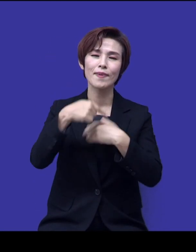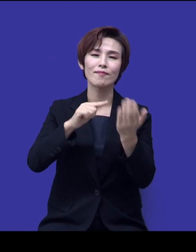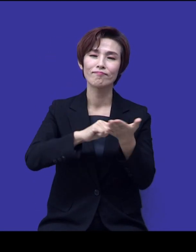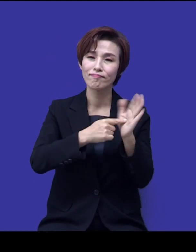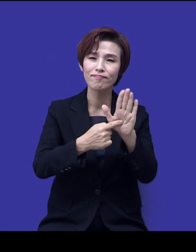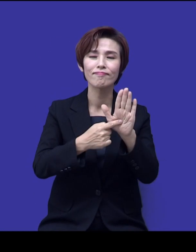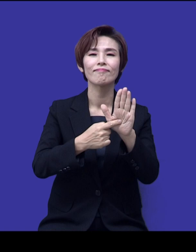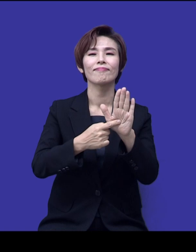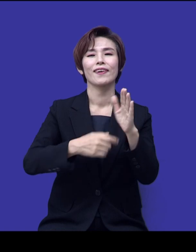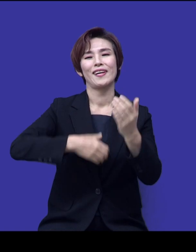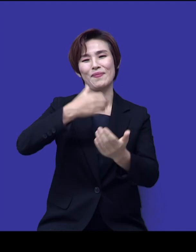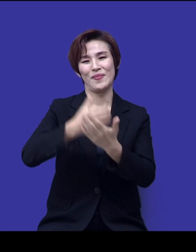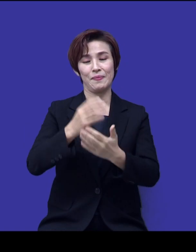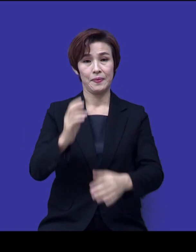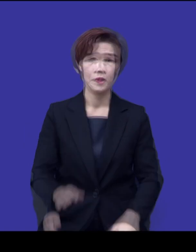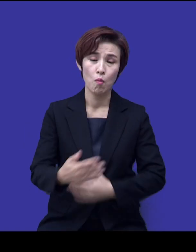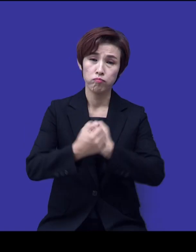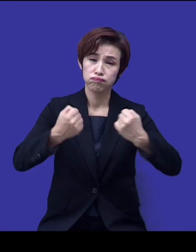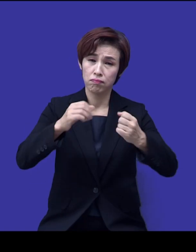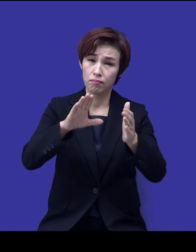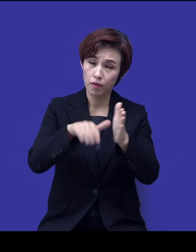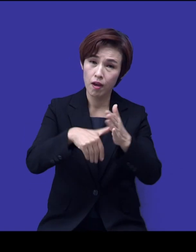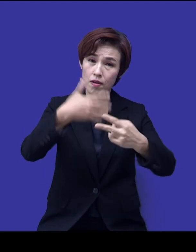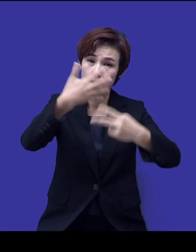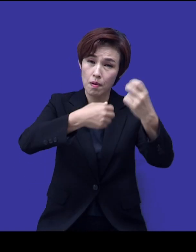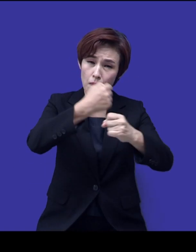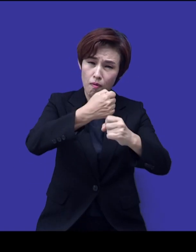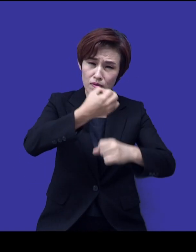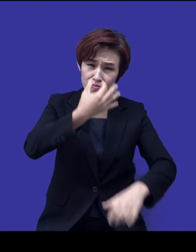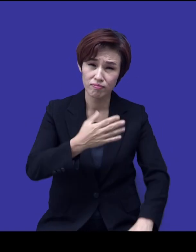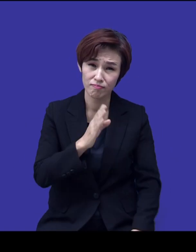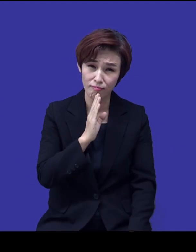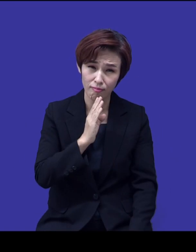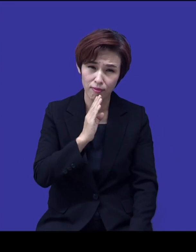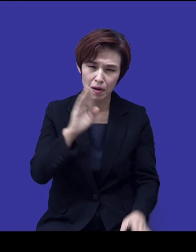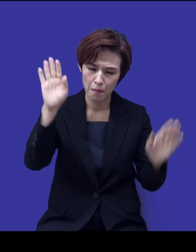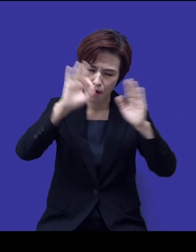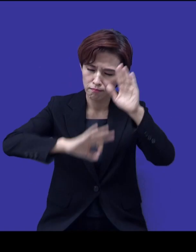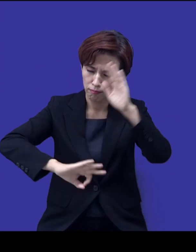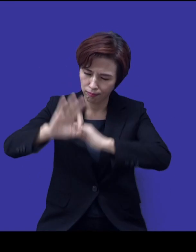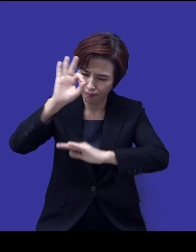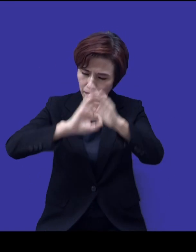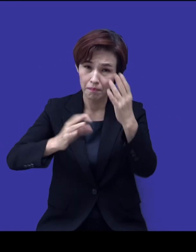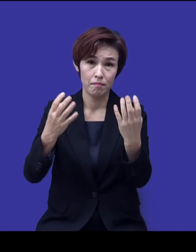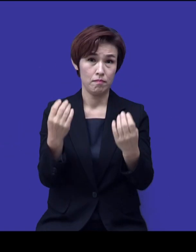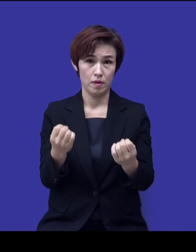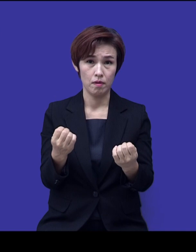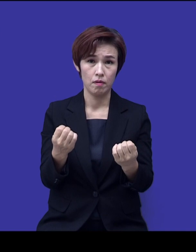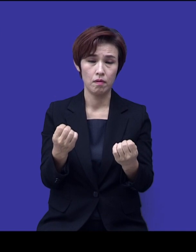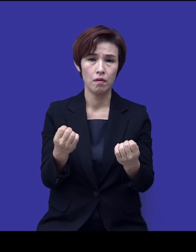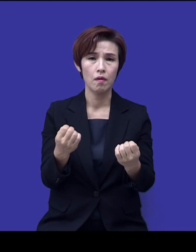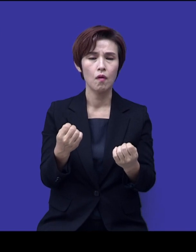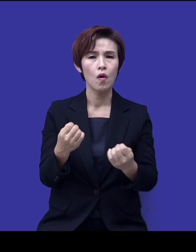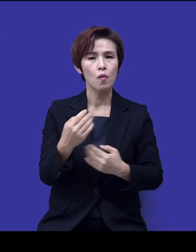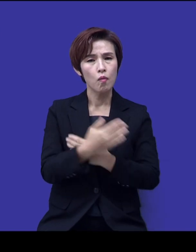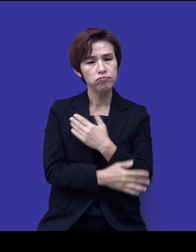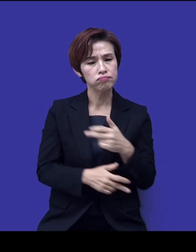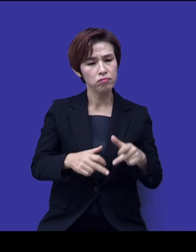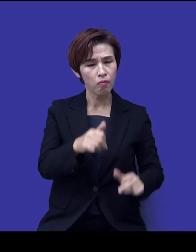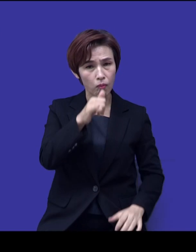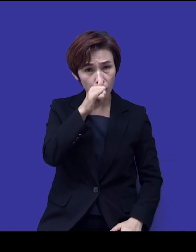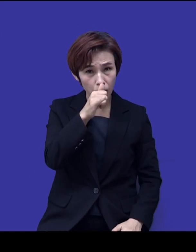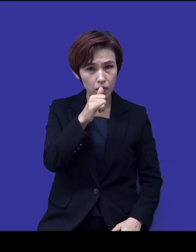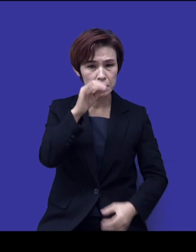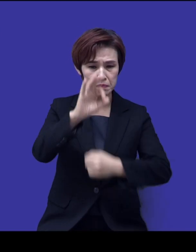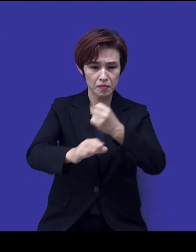싶어요. 아니, 건강하실 때도 사실 드라마 연출하는 것이 굉장히 힘든 작업이고 뭐 밤샘 네. 작업도 많고 참 힘드신데 몸이 편치 않은 상태에서 10년